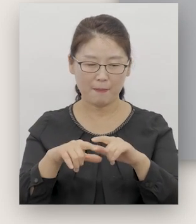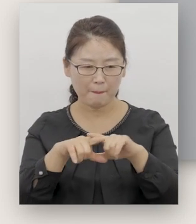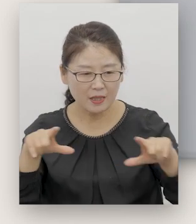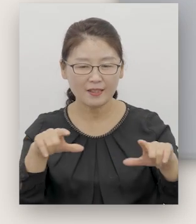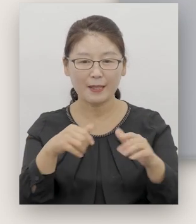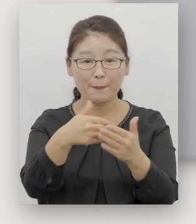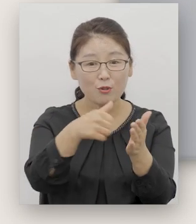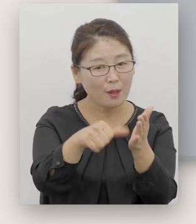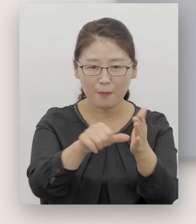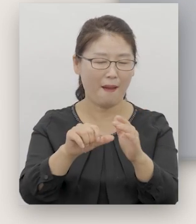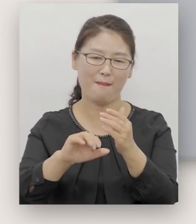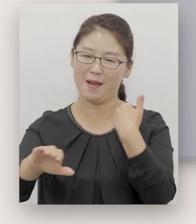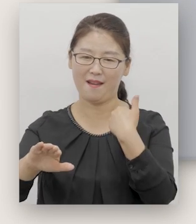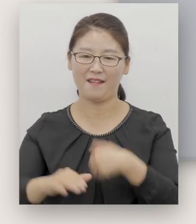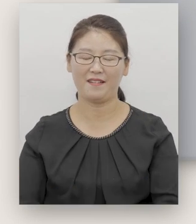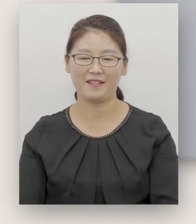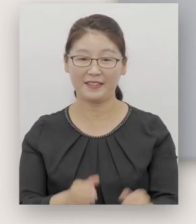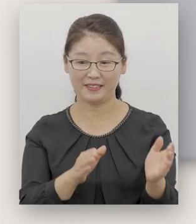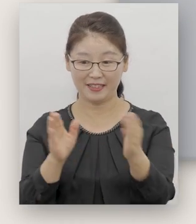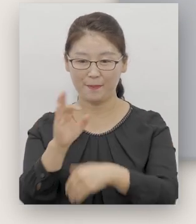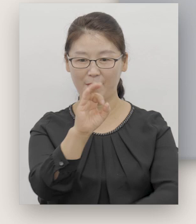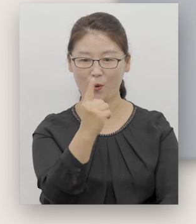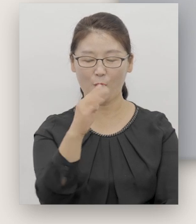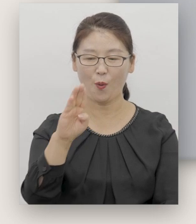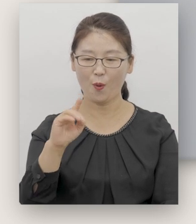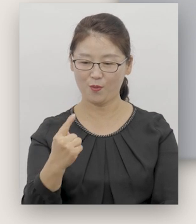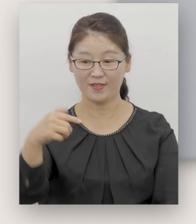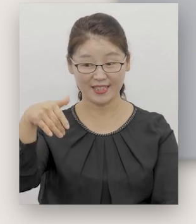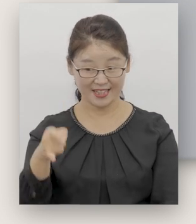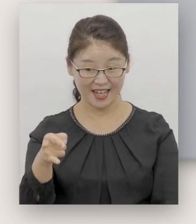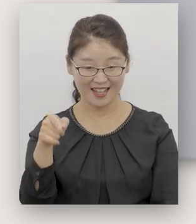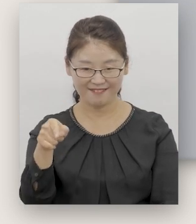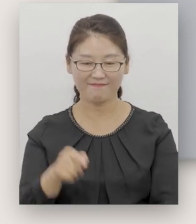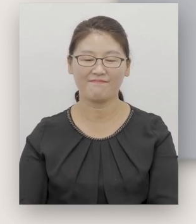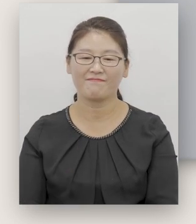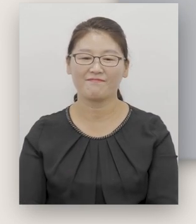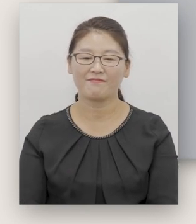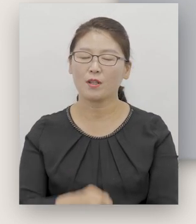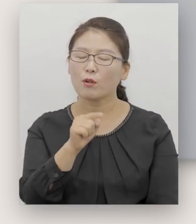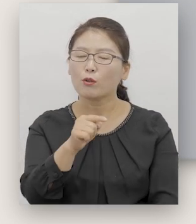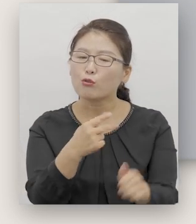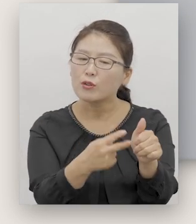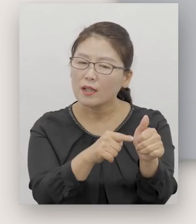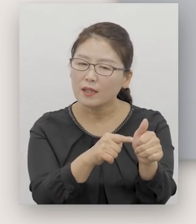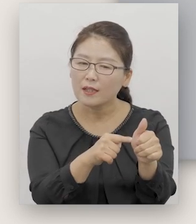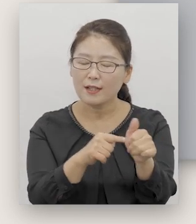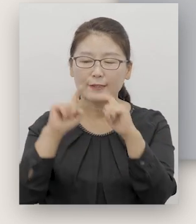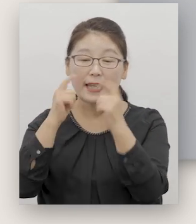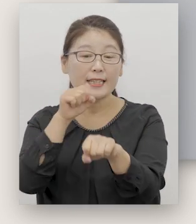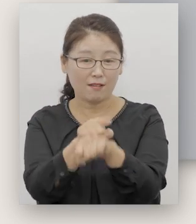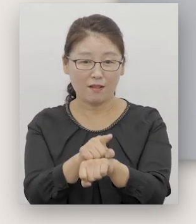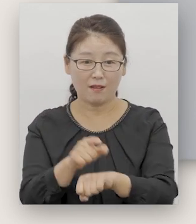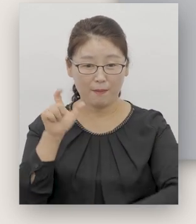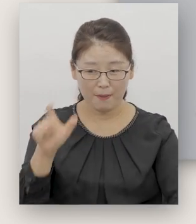그리게 됩니다. 이제부터 이제 오브제라는 것이 중요하게 된 거죠. 뒷장에 또 아까 말씀드렸던 굉장히 개인주의적이고 또 어떤